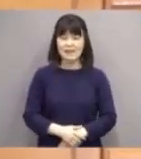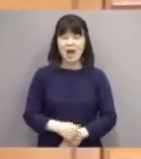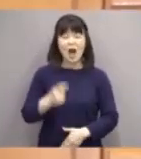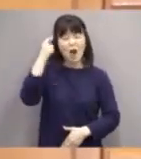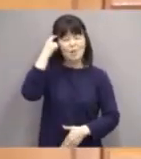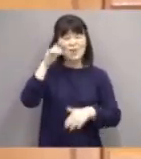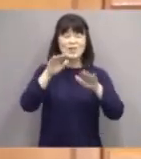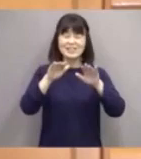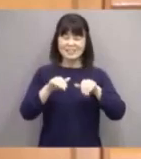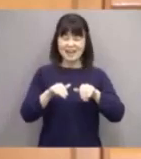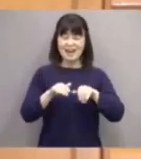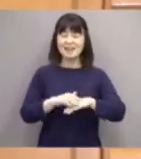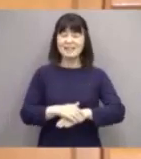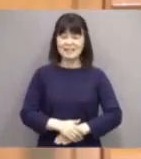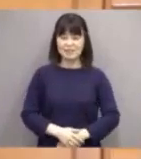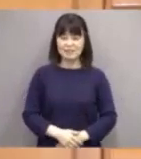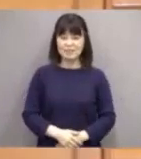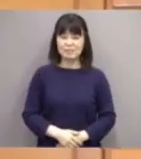いました。